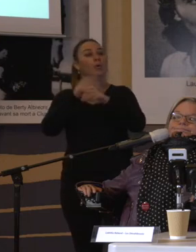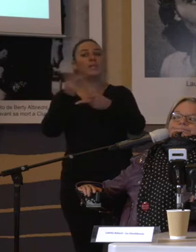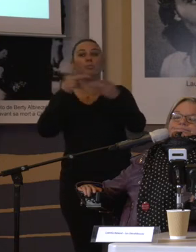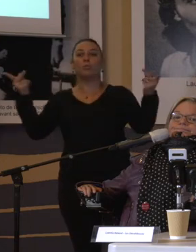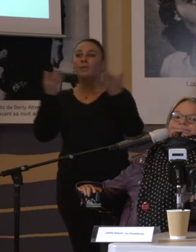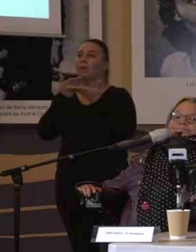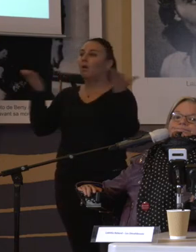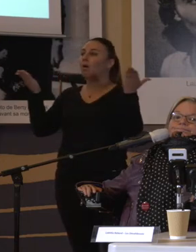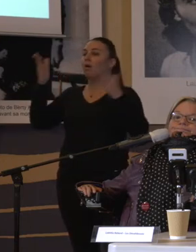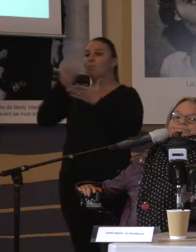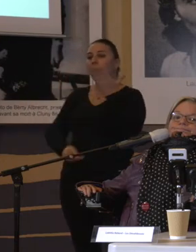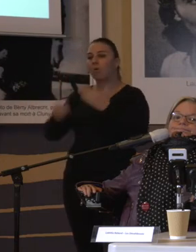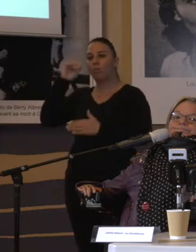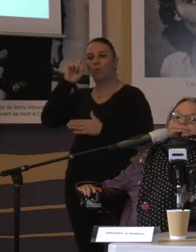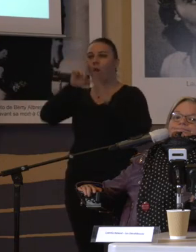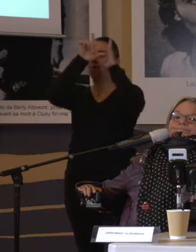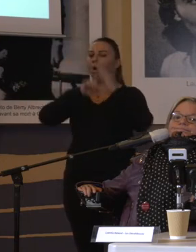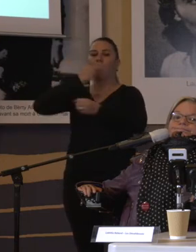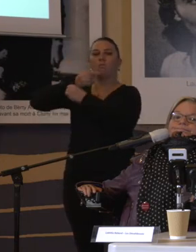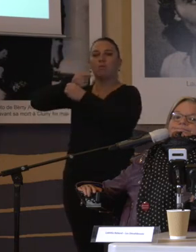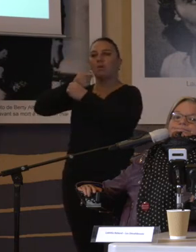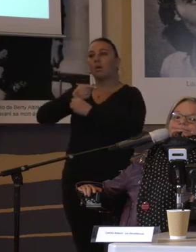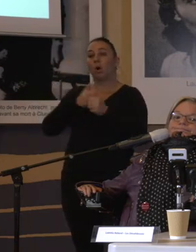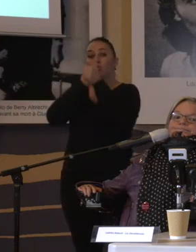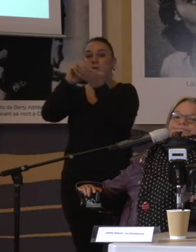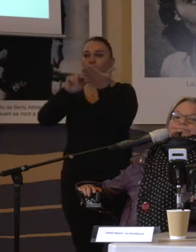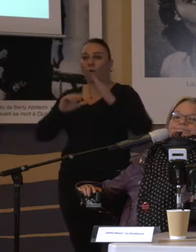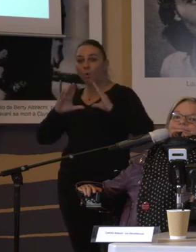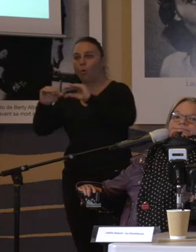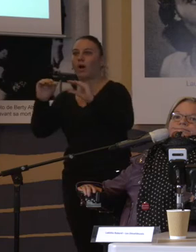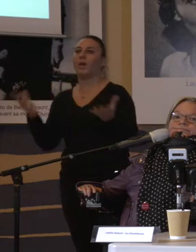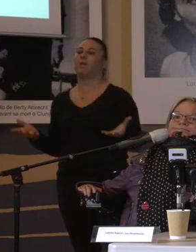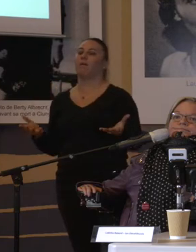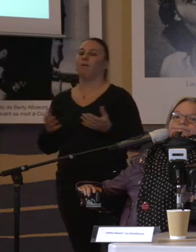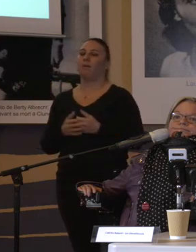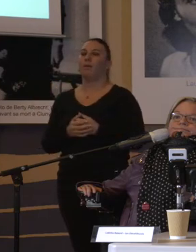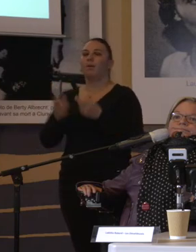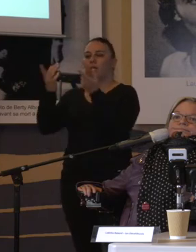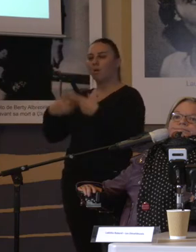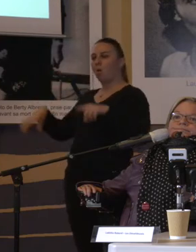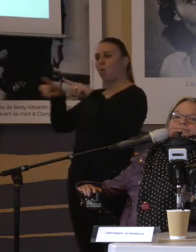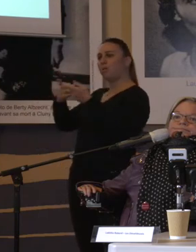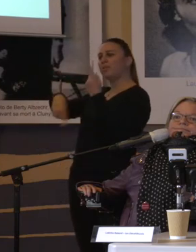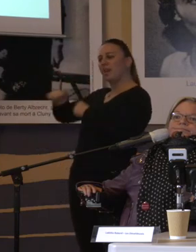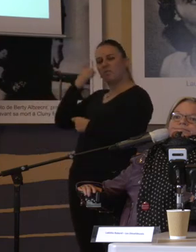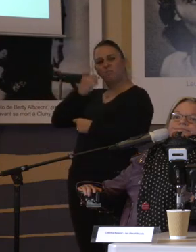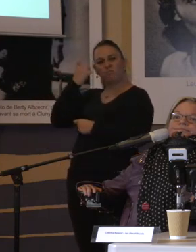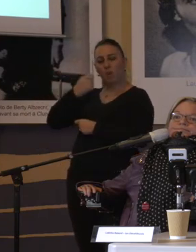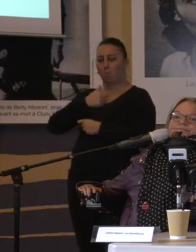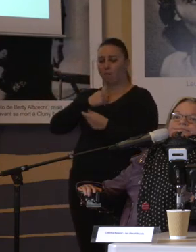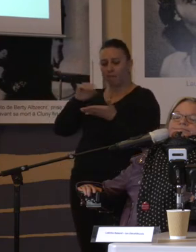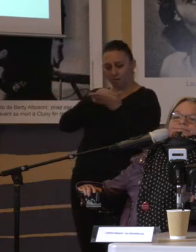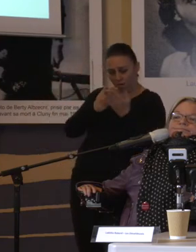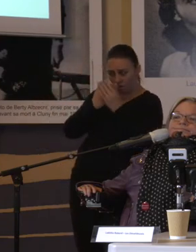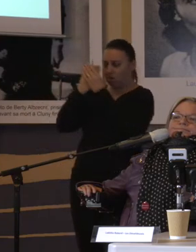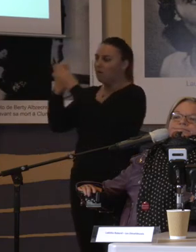pour mettre en œuvre les obligations de l'État parti au titre de la Convention. Alors après, le comité s'est inquiété de points que j'avais soulevés justement